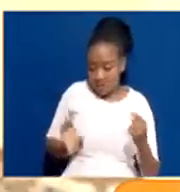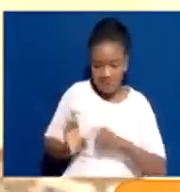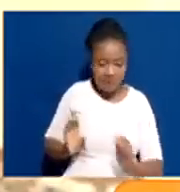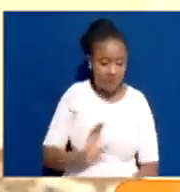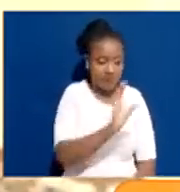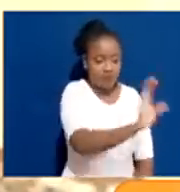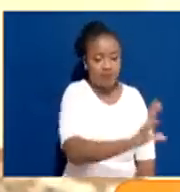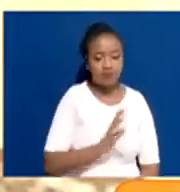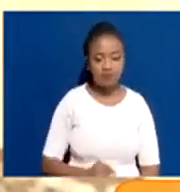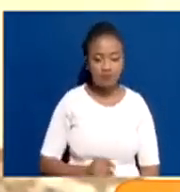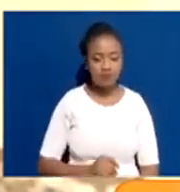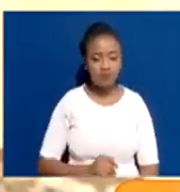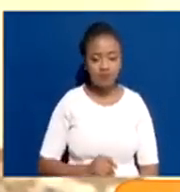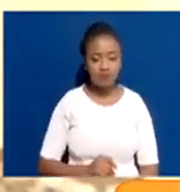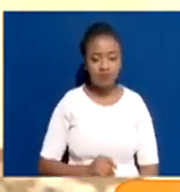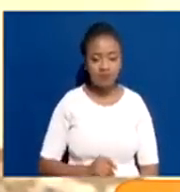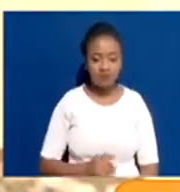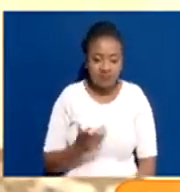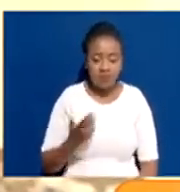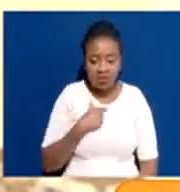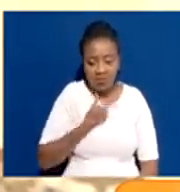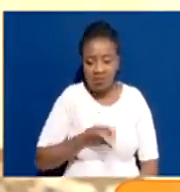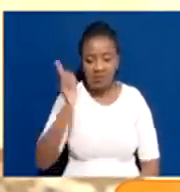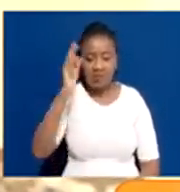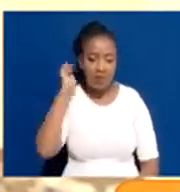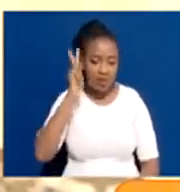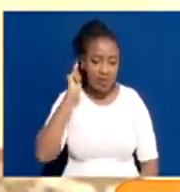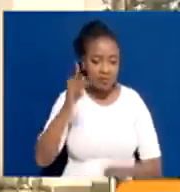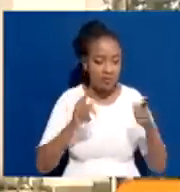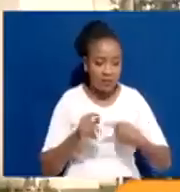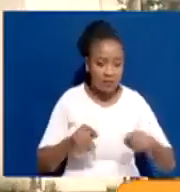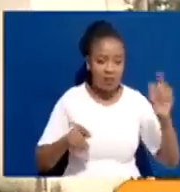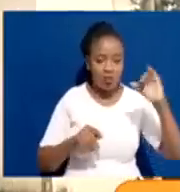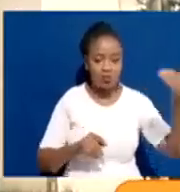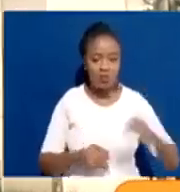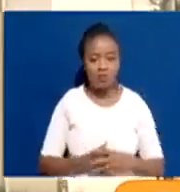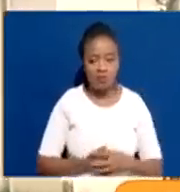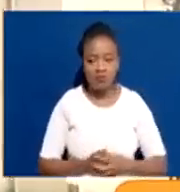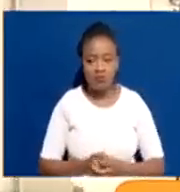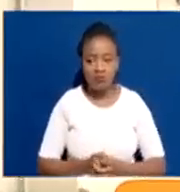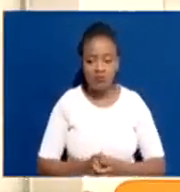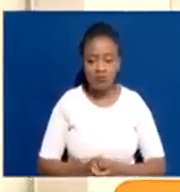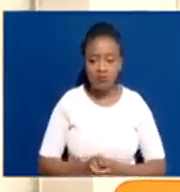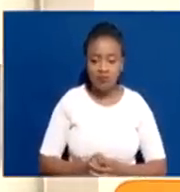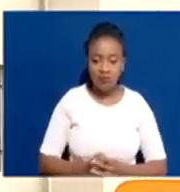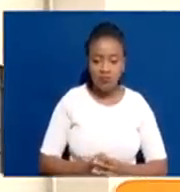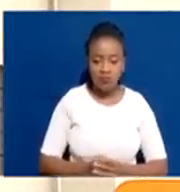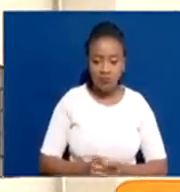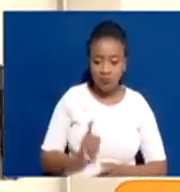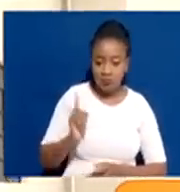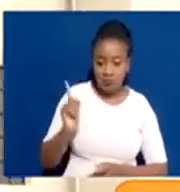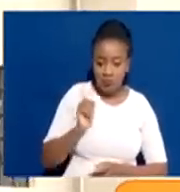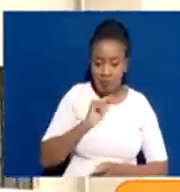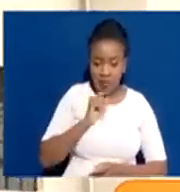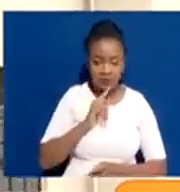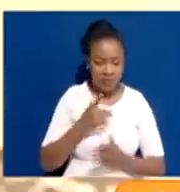nikampa. So mimi nikaelekea kisi na yeye alienda town. Mugoi says that he had minimal interaction